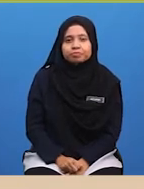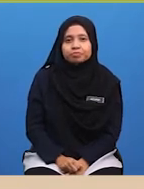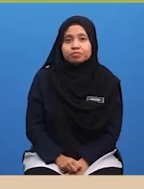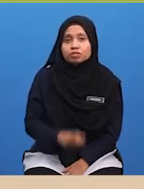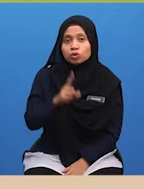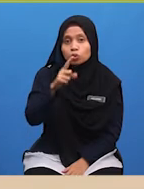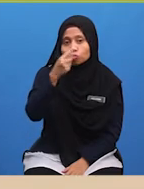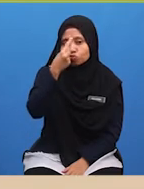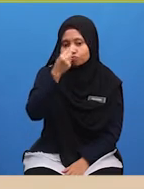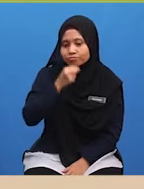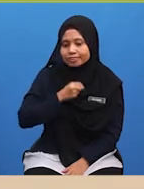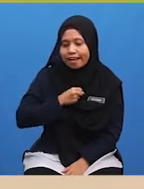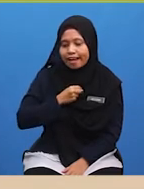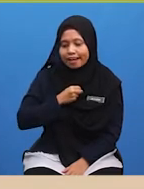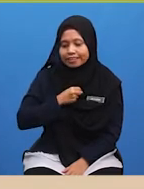Satu untuk saya.